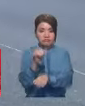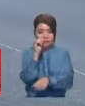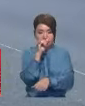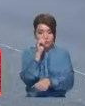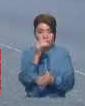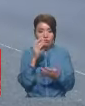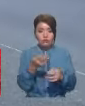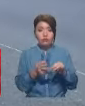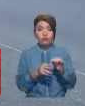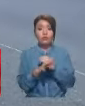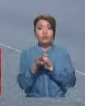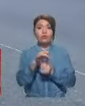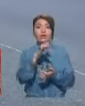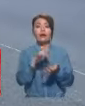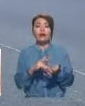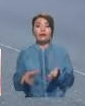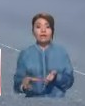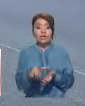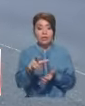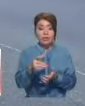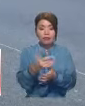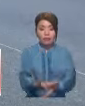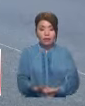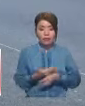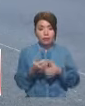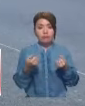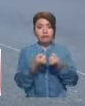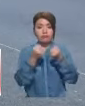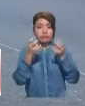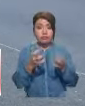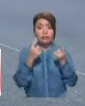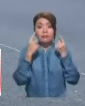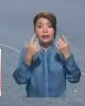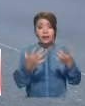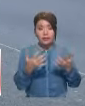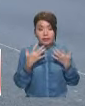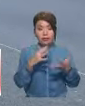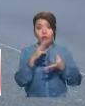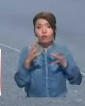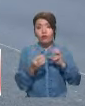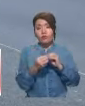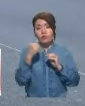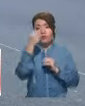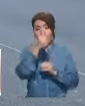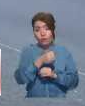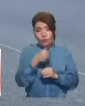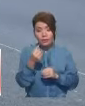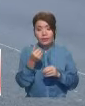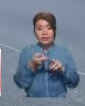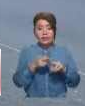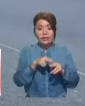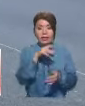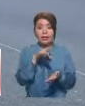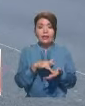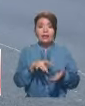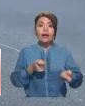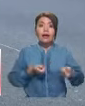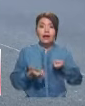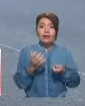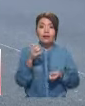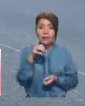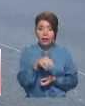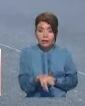Насколько обновление городских дорог поможет снизить аварийность, будет понятно уже по итогам года. Между тем, в городском акимате сообщают,